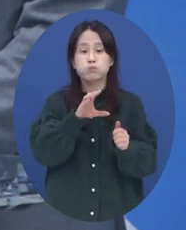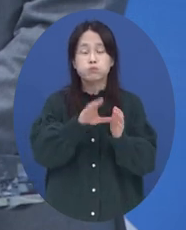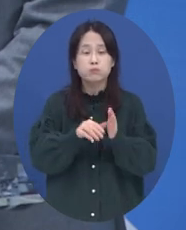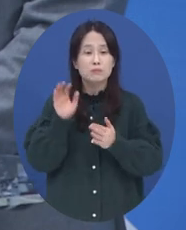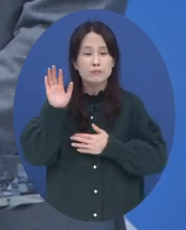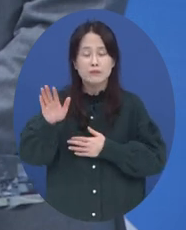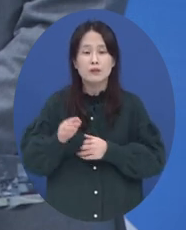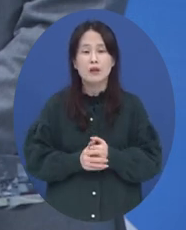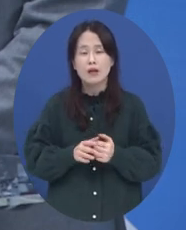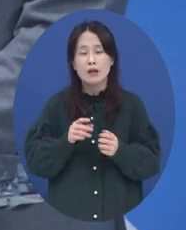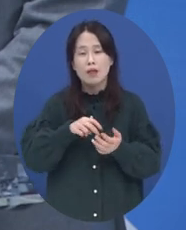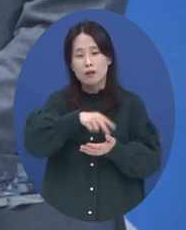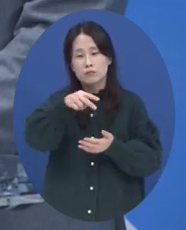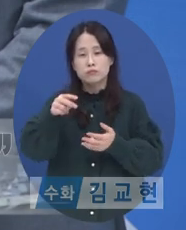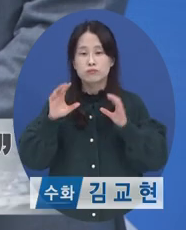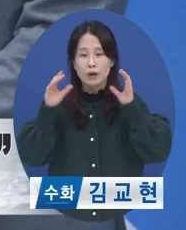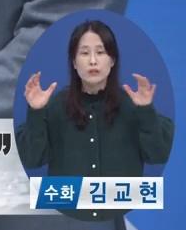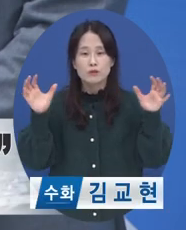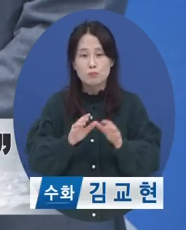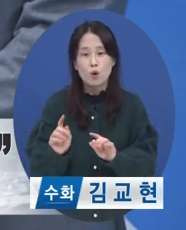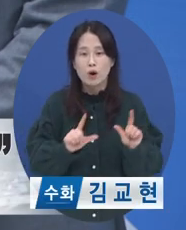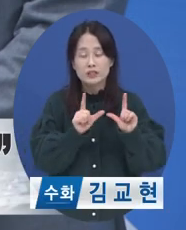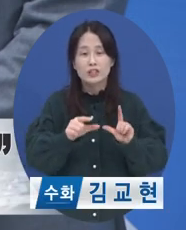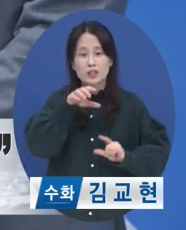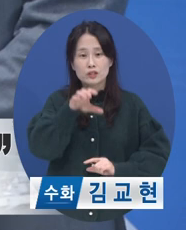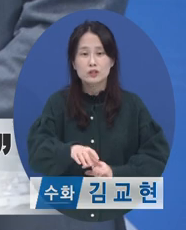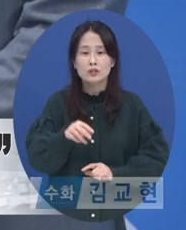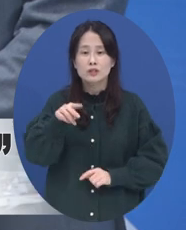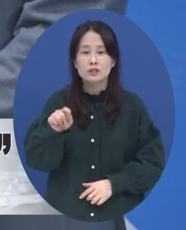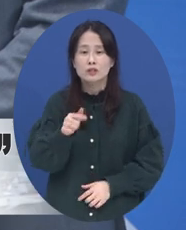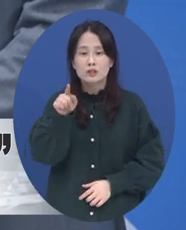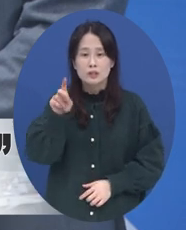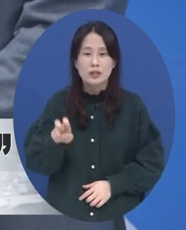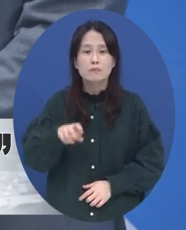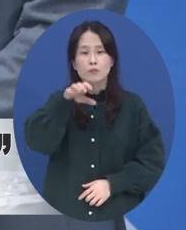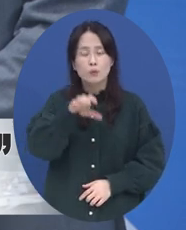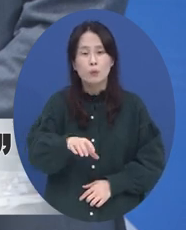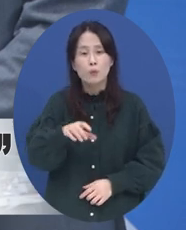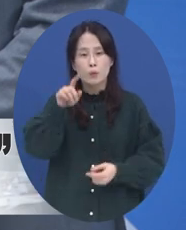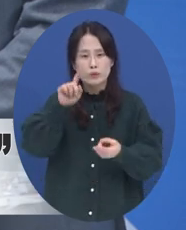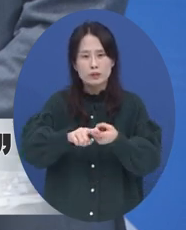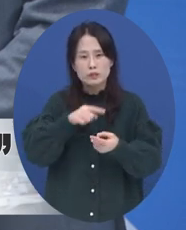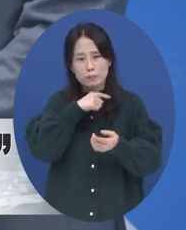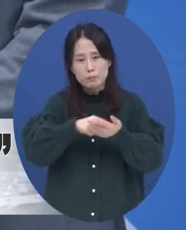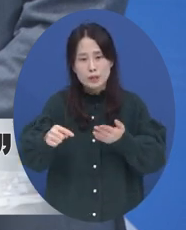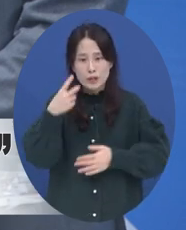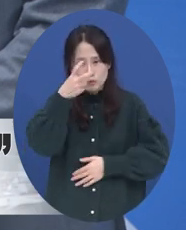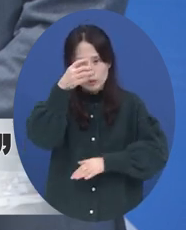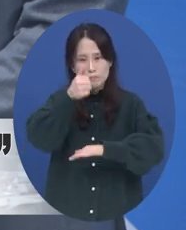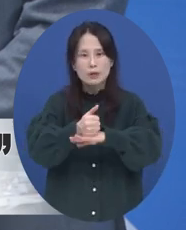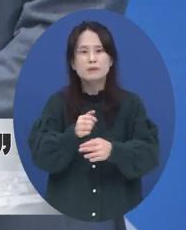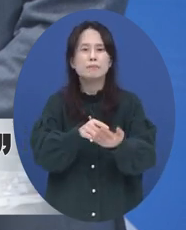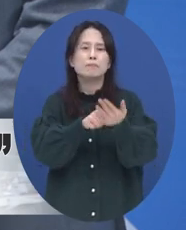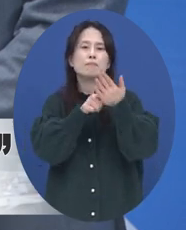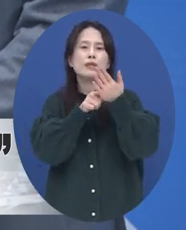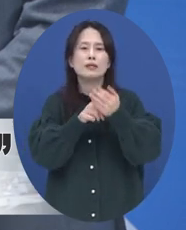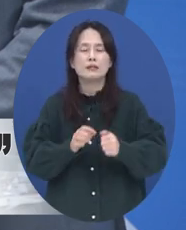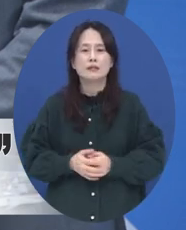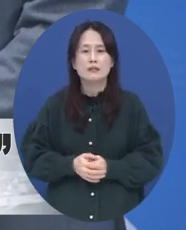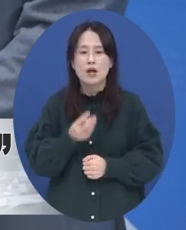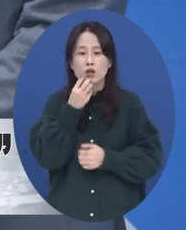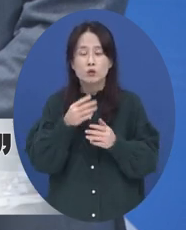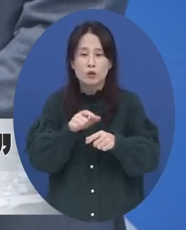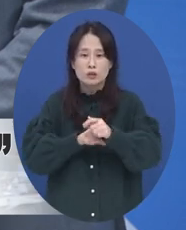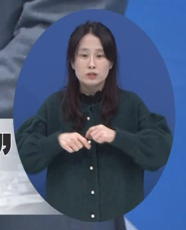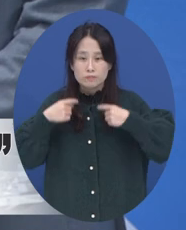일제강점기 후 불화가 수용시설로 아동 인권유린을 자행해온 성감학원 사건에 대한 피해조사 결과가 나왔습니다. 경기도가